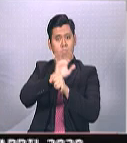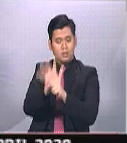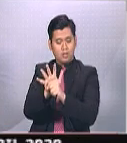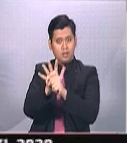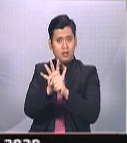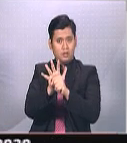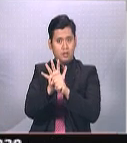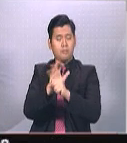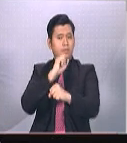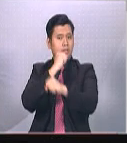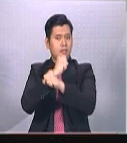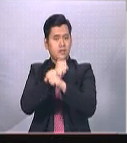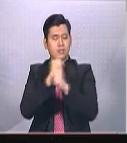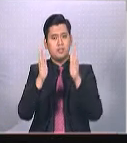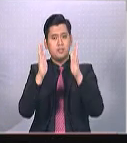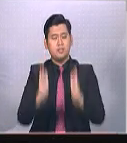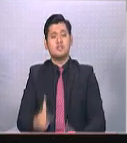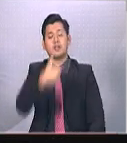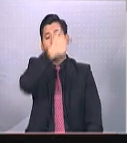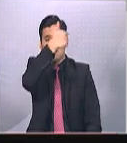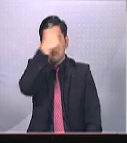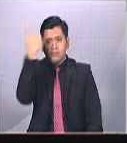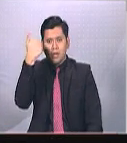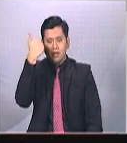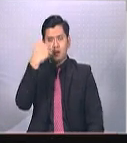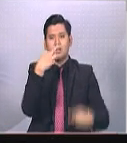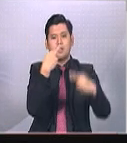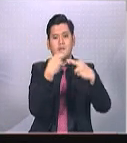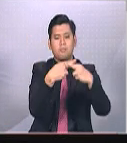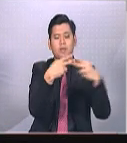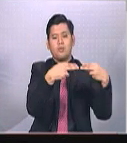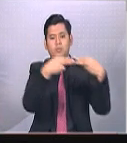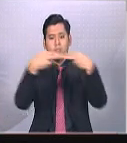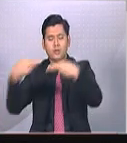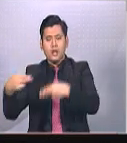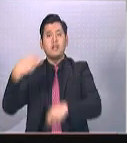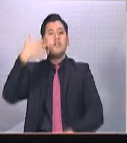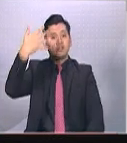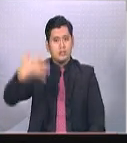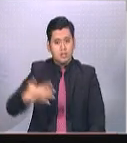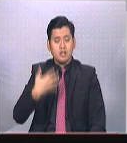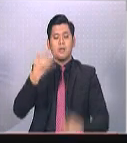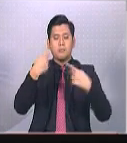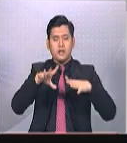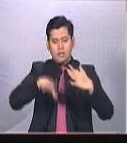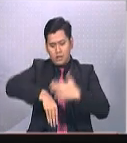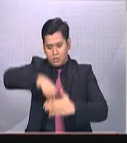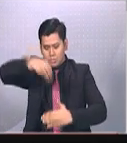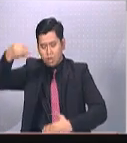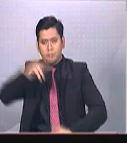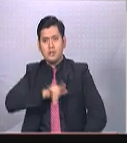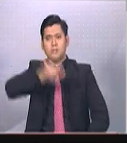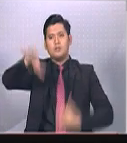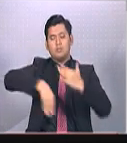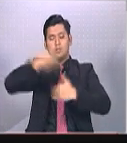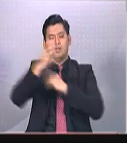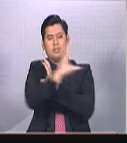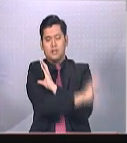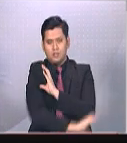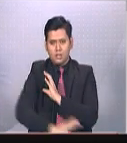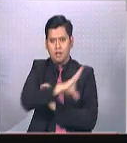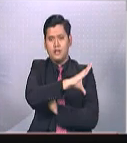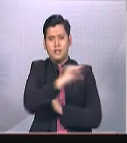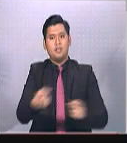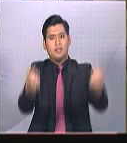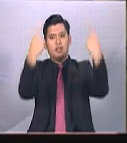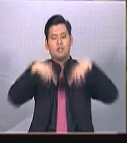dalam kalangan petugas adalah berpunca daripada kontak rapat sejarah perjalanan ke luar negara dan menghadiri Majlis keramaian